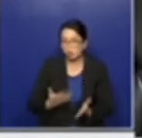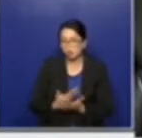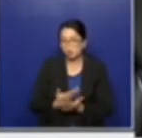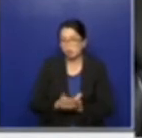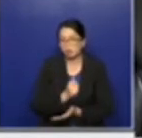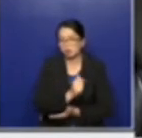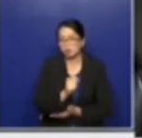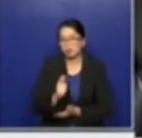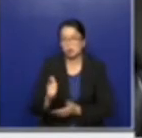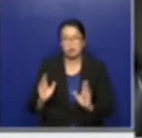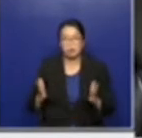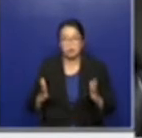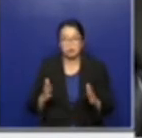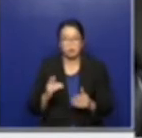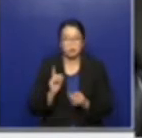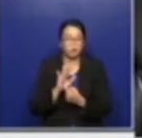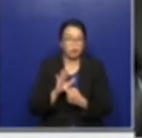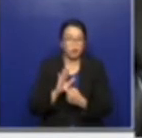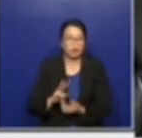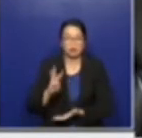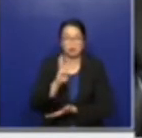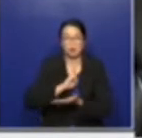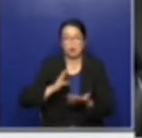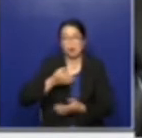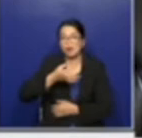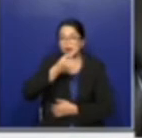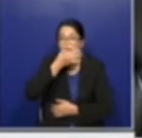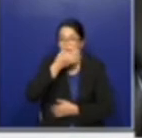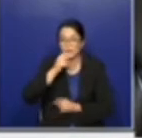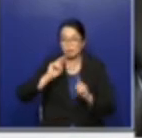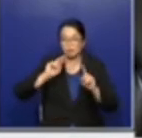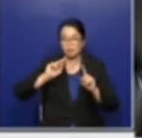างเช่นอาชีวะของผมนั้นเนี่ย